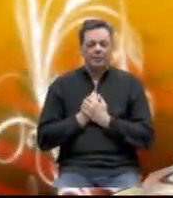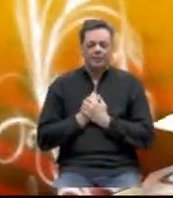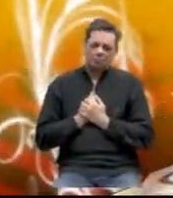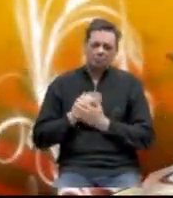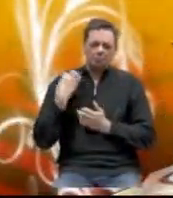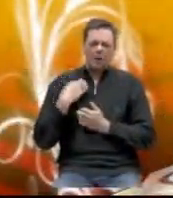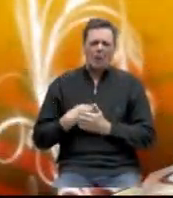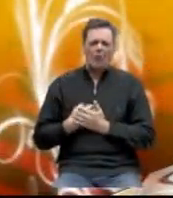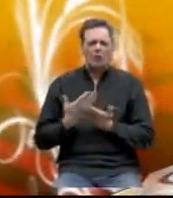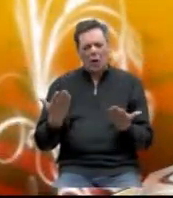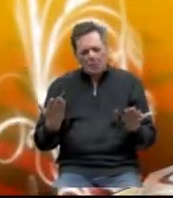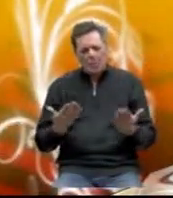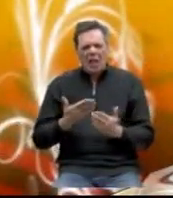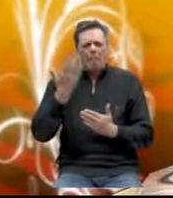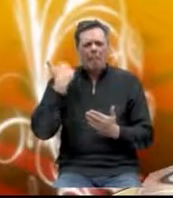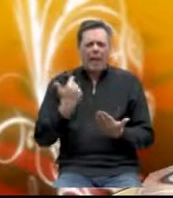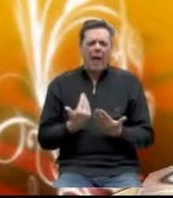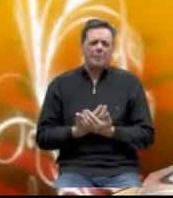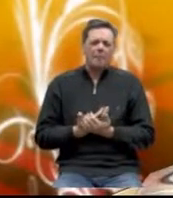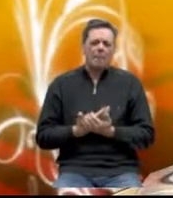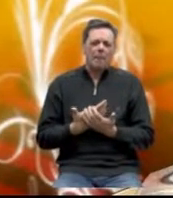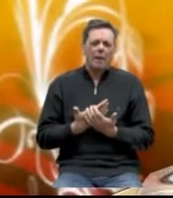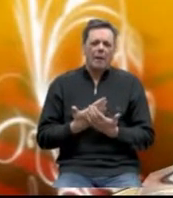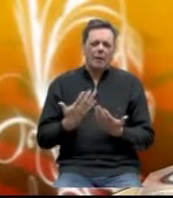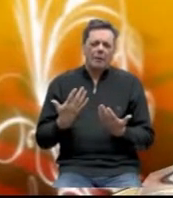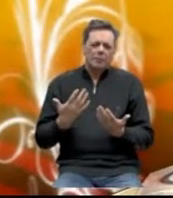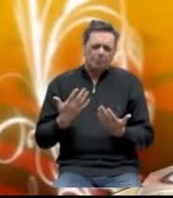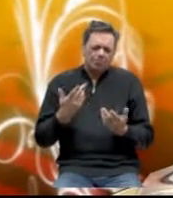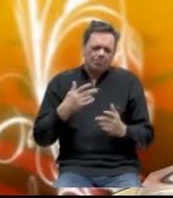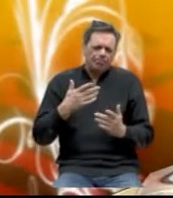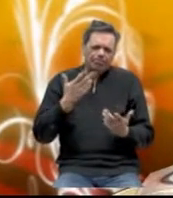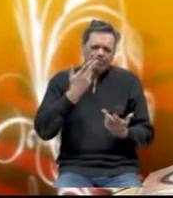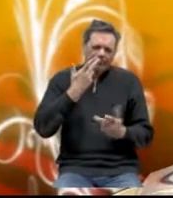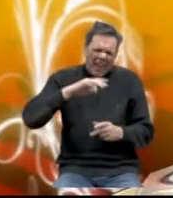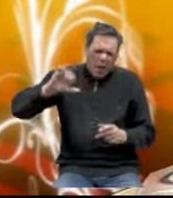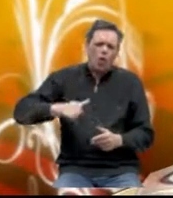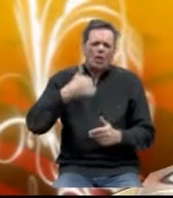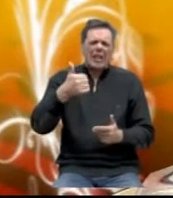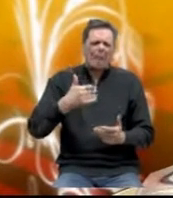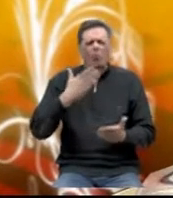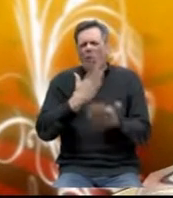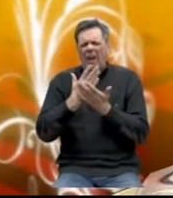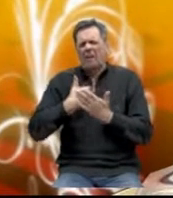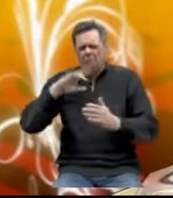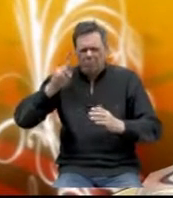Profesor Metelko, evo prije nego što sad malo ipak još jednom i uvijek ćemo